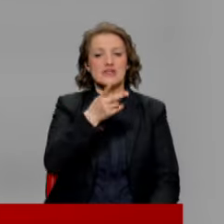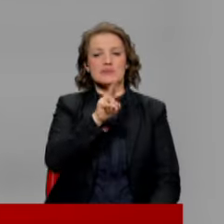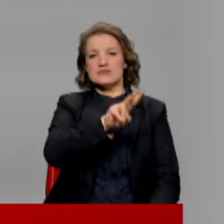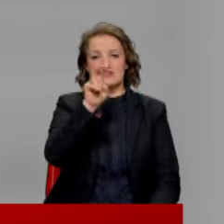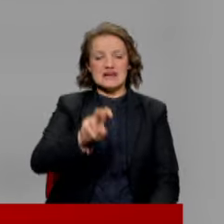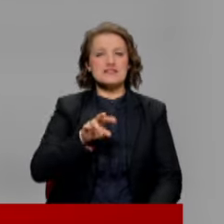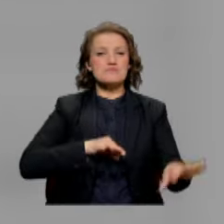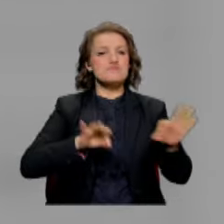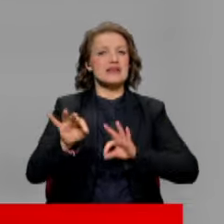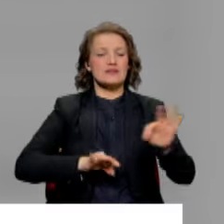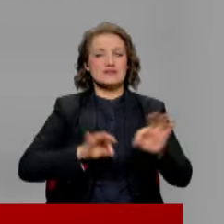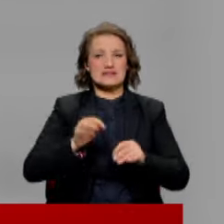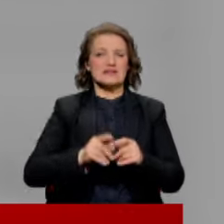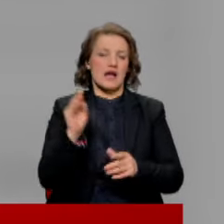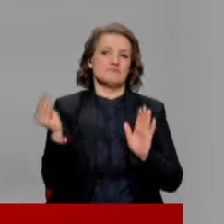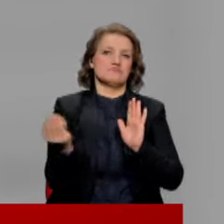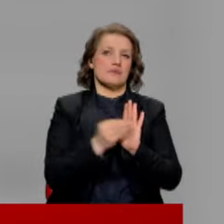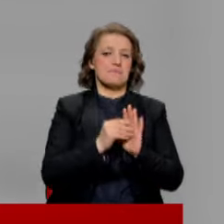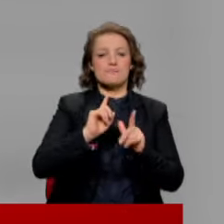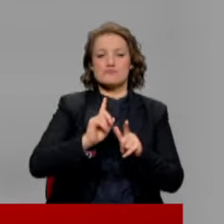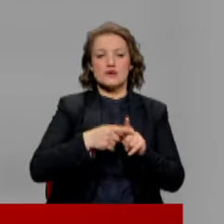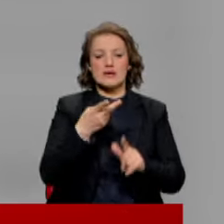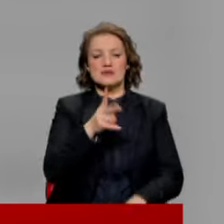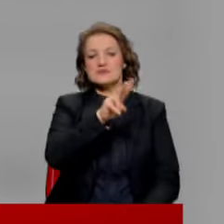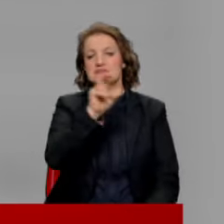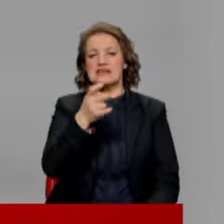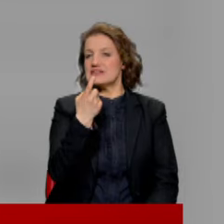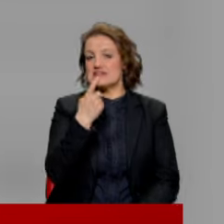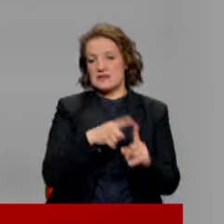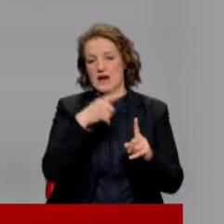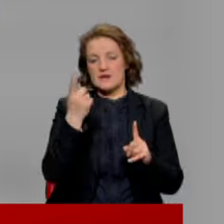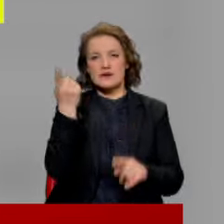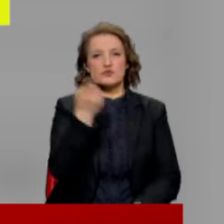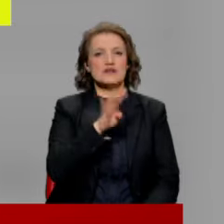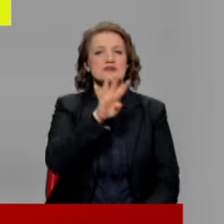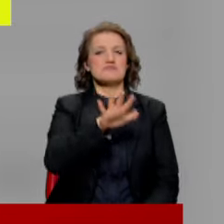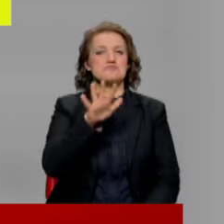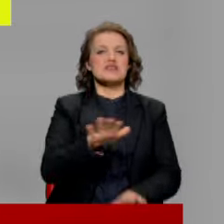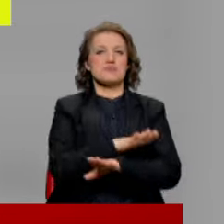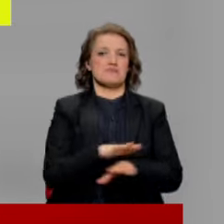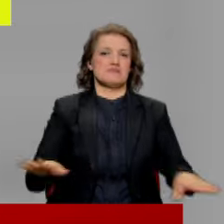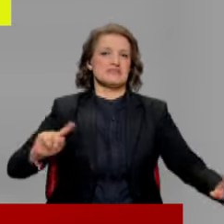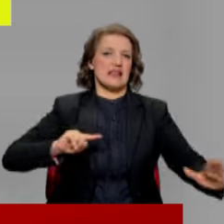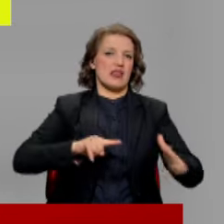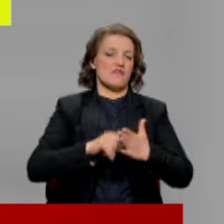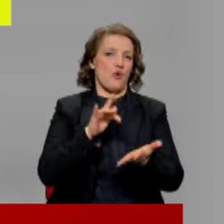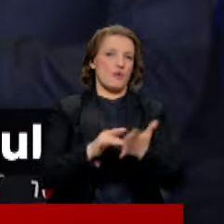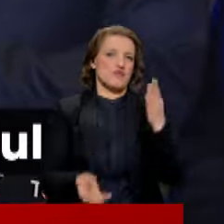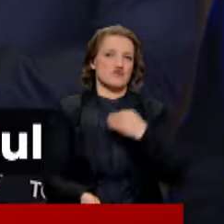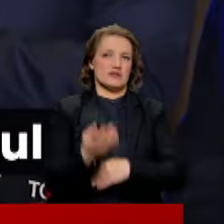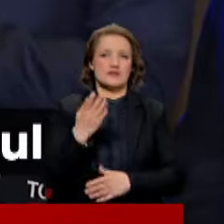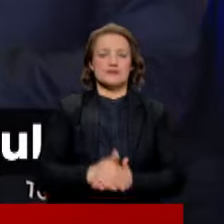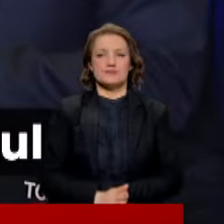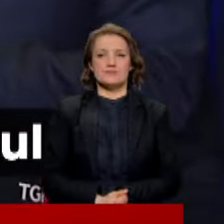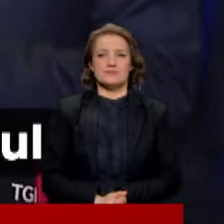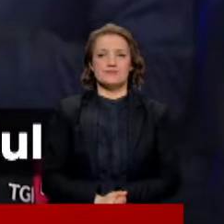2024-2028 stratejik planında geniş yer verdi. Projenin 2028 yılına kadar %45'inin bitirilmesinin hedeflendiği ortaya çıktı.